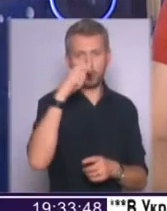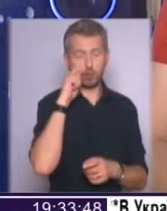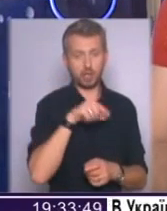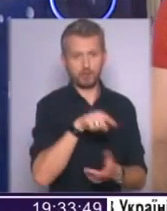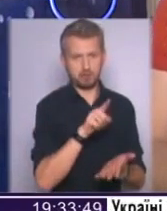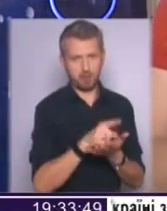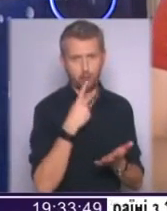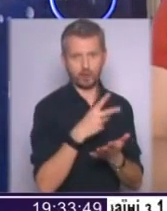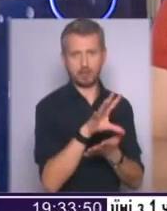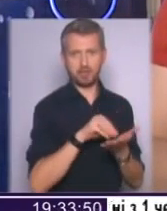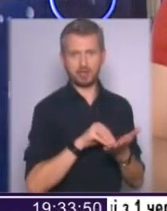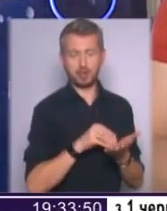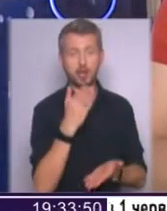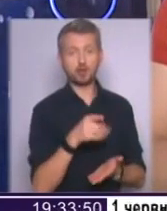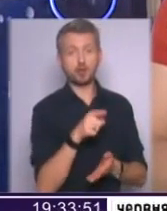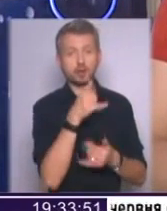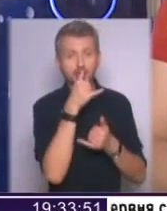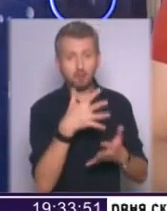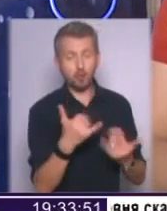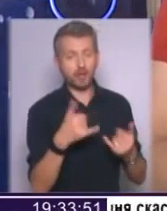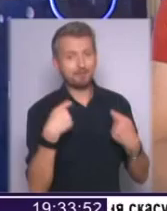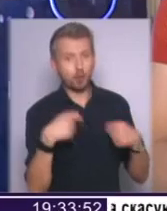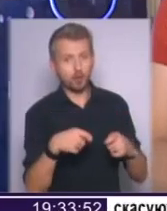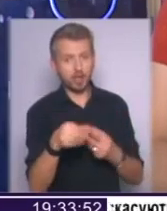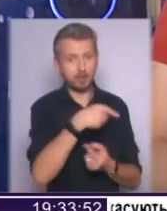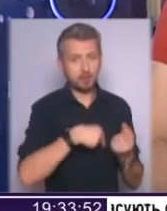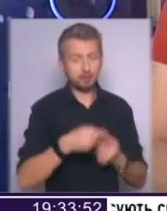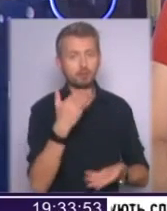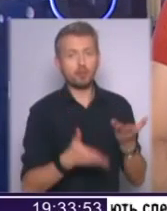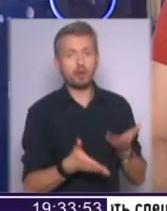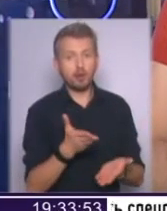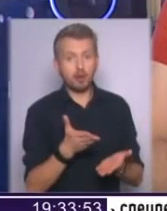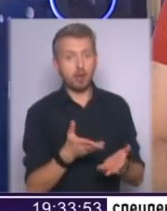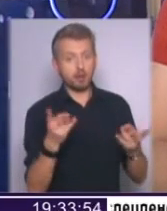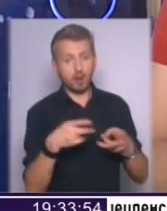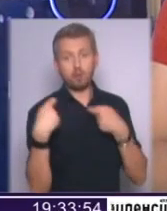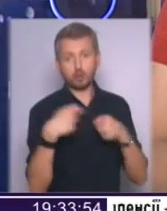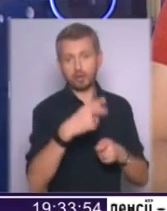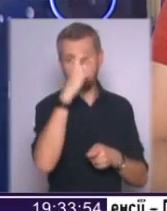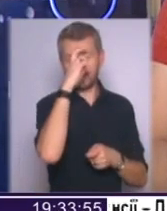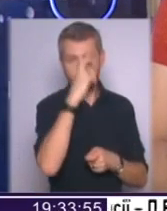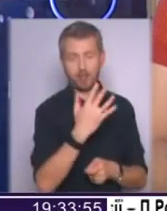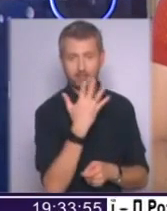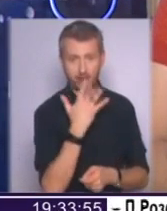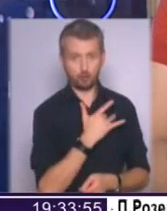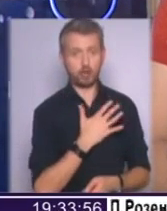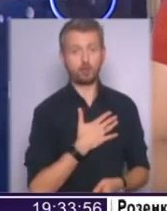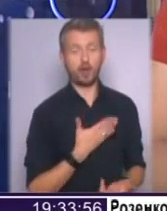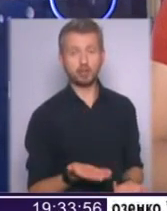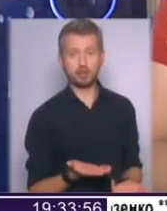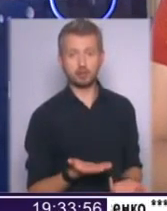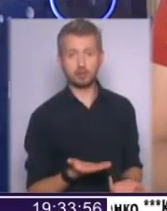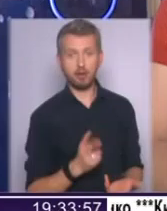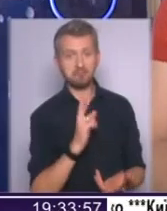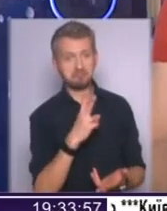приклад. Можливо, якщо він не може зараз продати бізнес, можливо, було б сенс його передати взагалі державі. націоналізувати його. До речі, як така